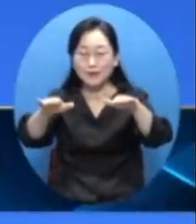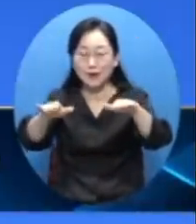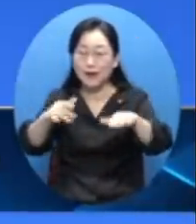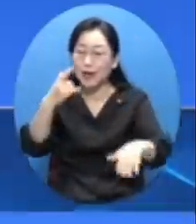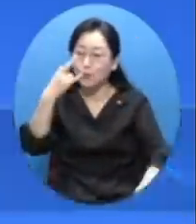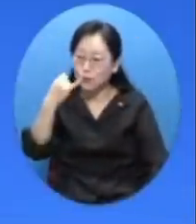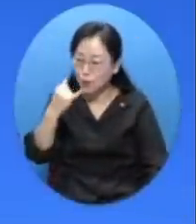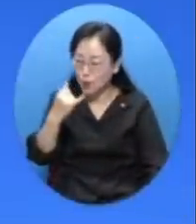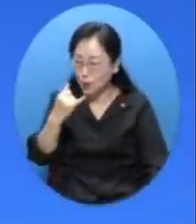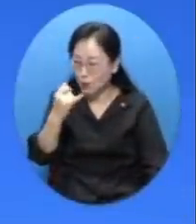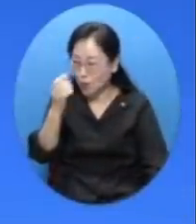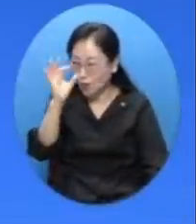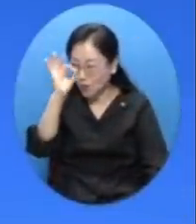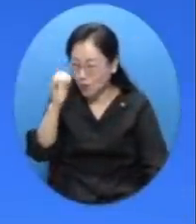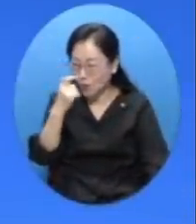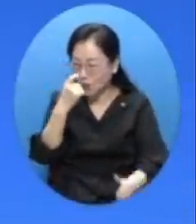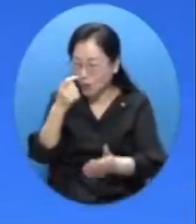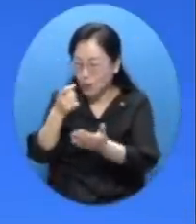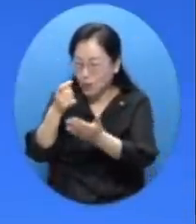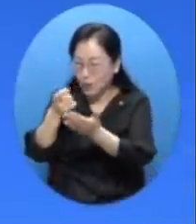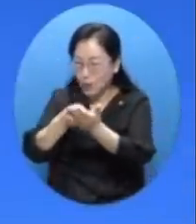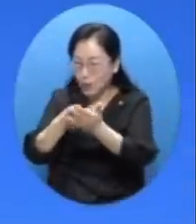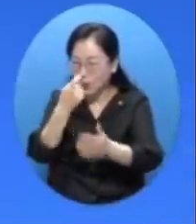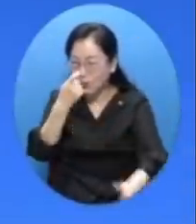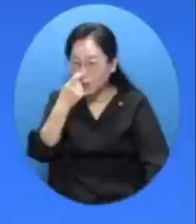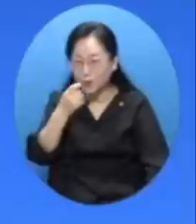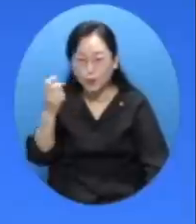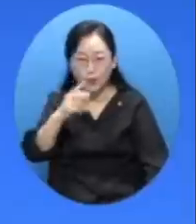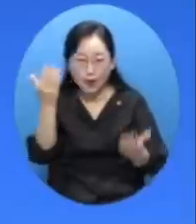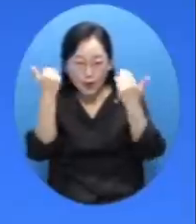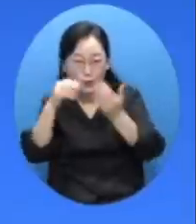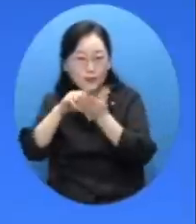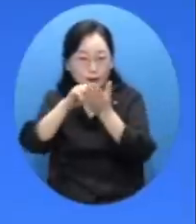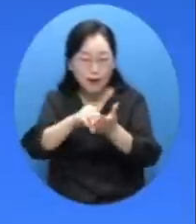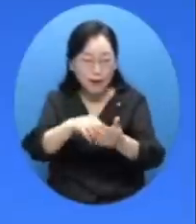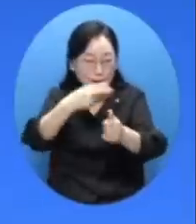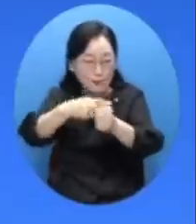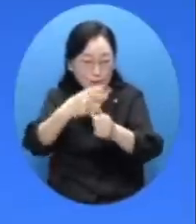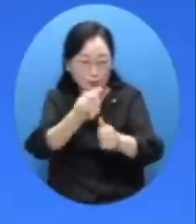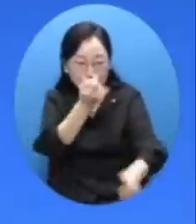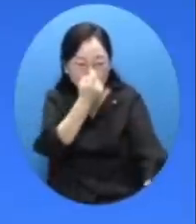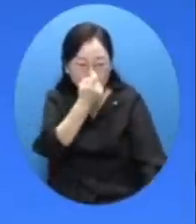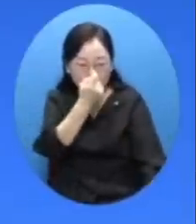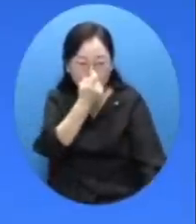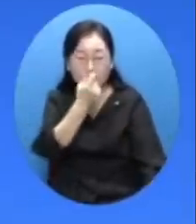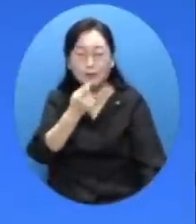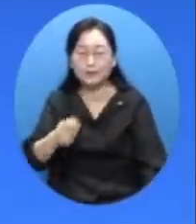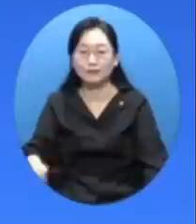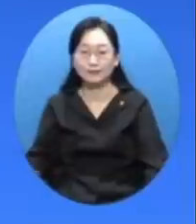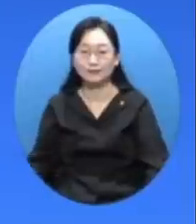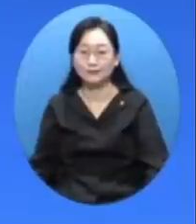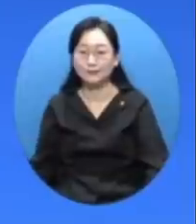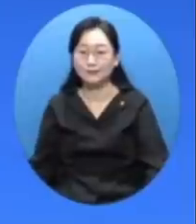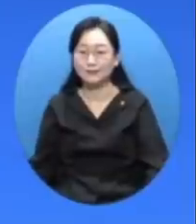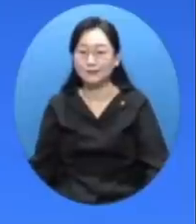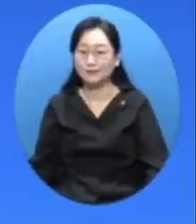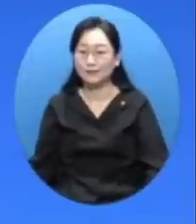부모에게 배우고 학교에 가서 선생님에게 배우고